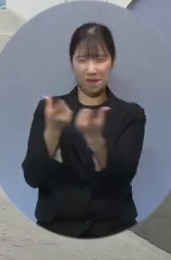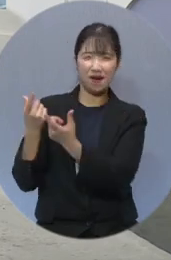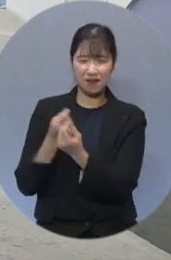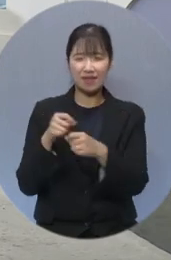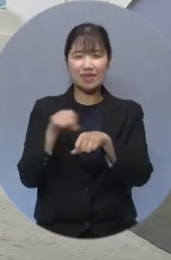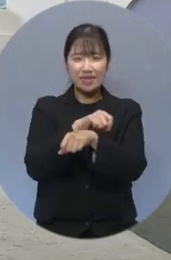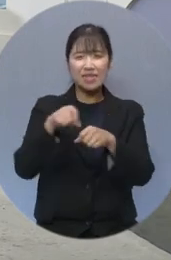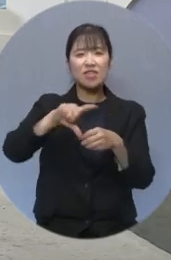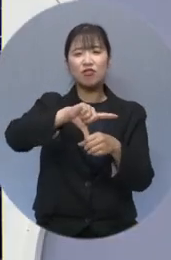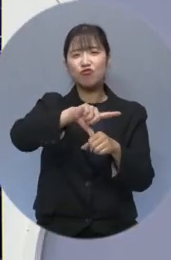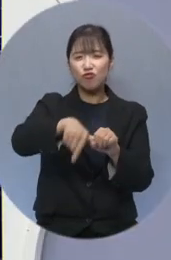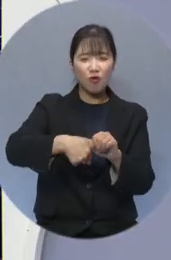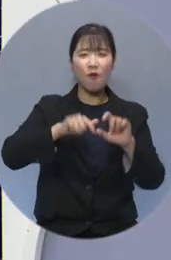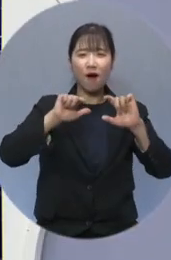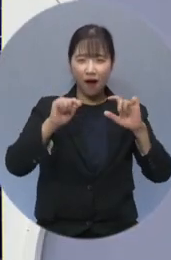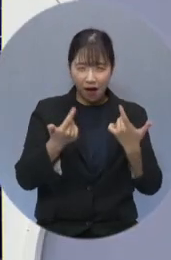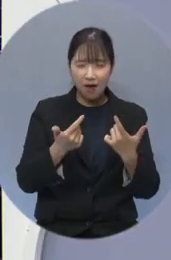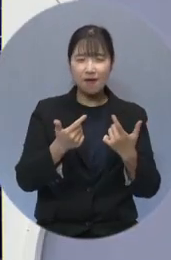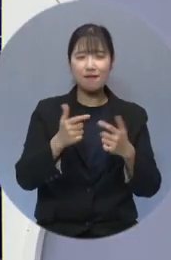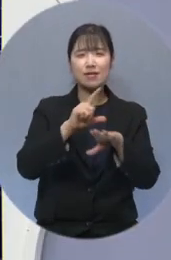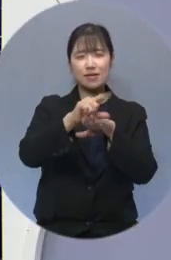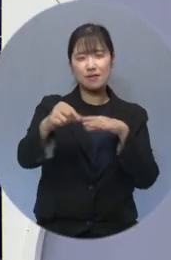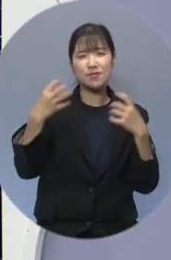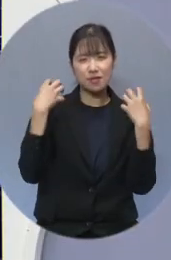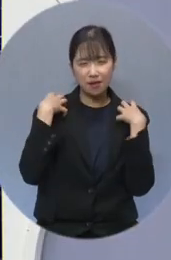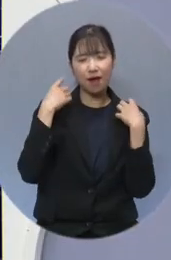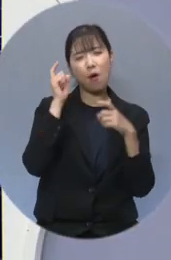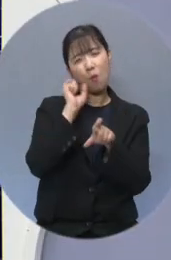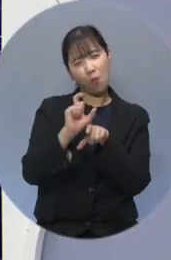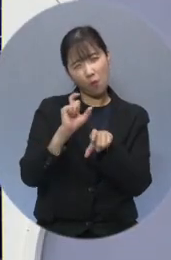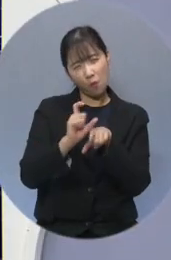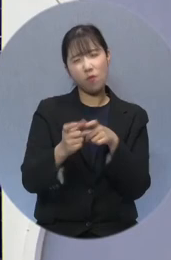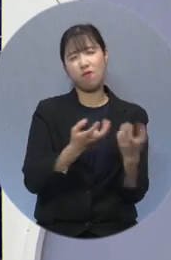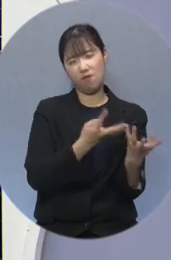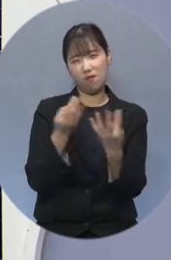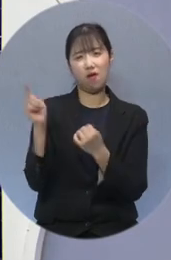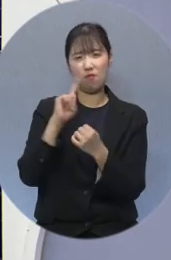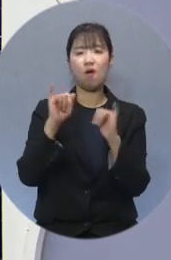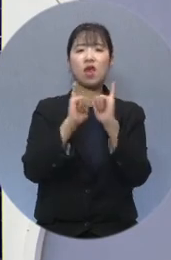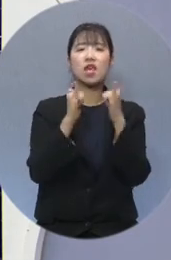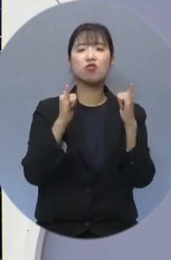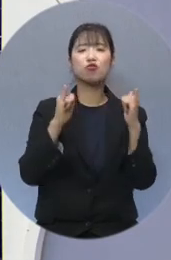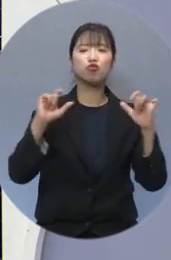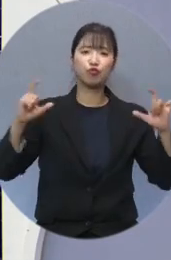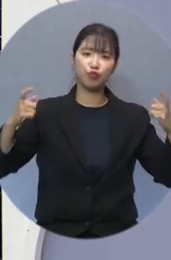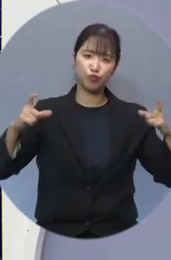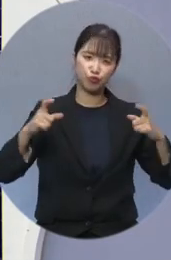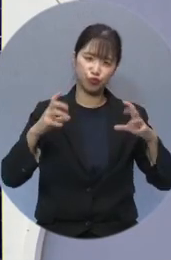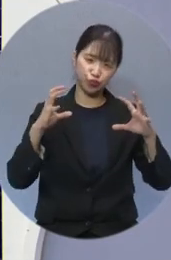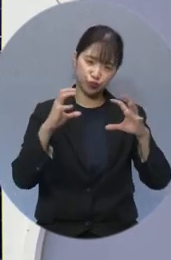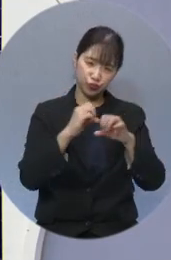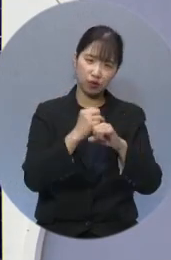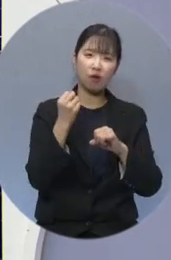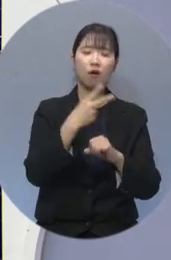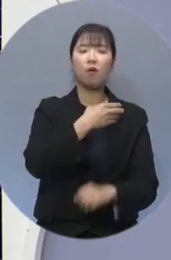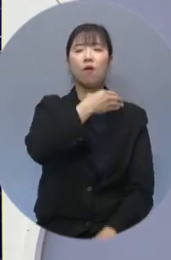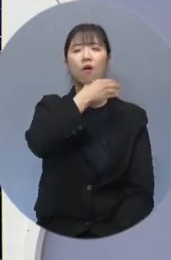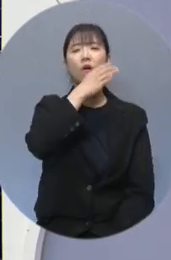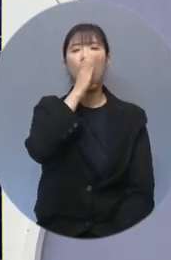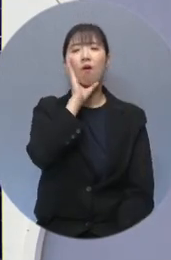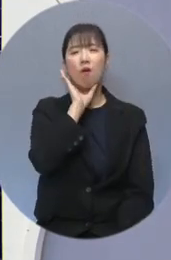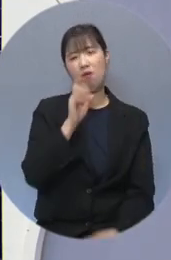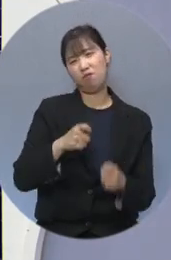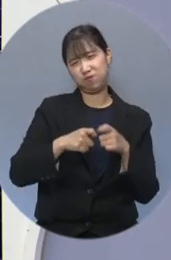아닌 지방자치단체가 공통으로 겪고 고민하고 있는 부분이 인구 소멸이고 고령화입니다.